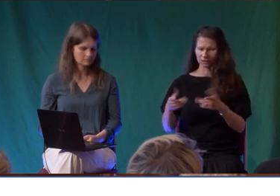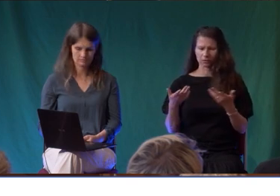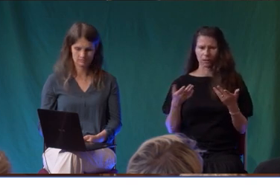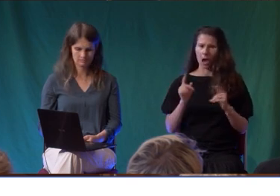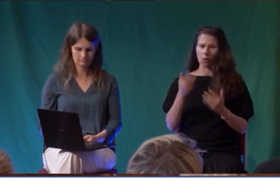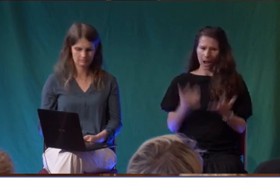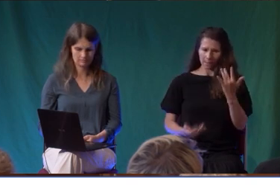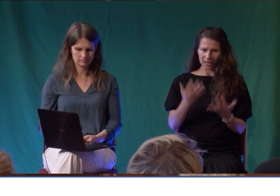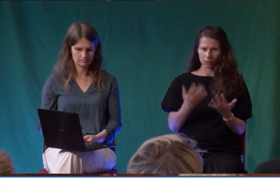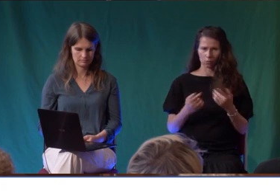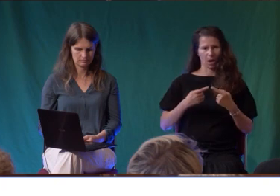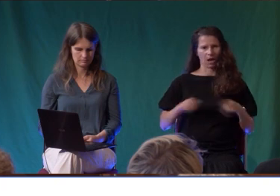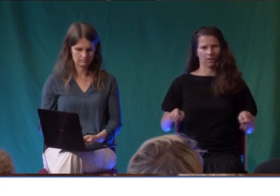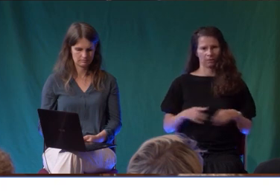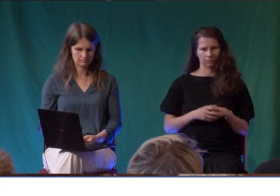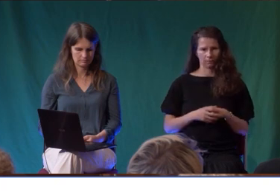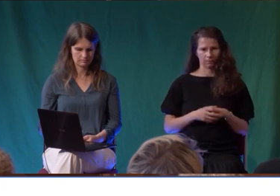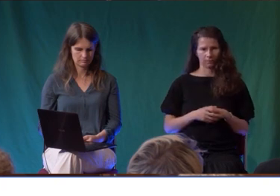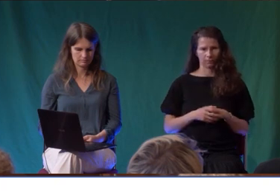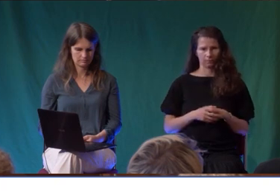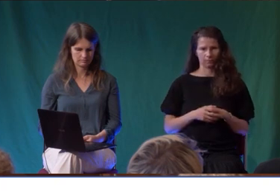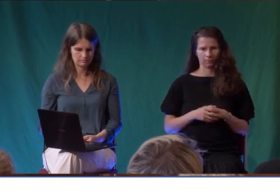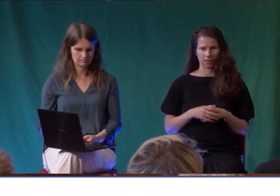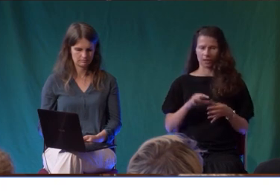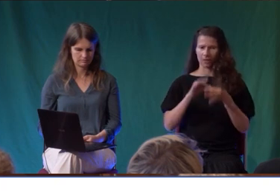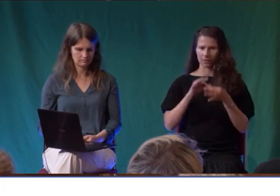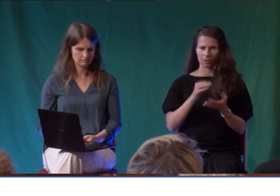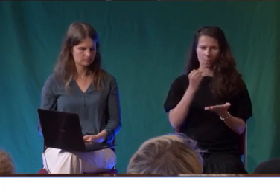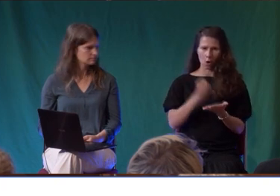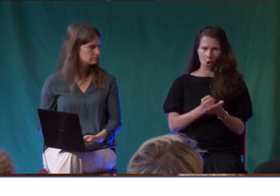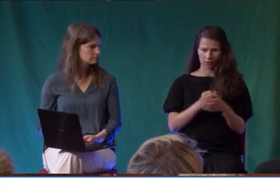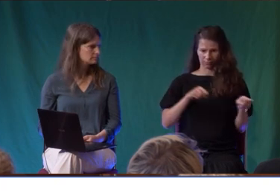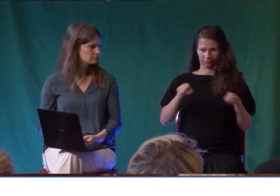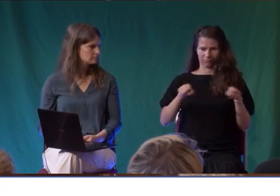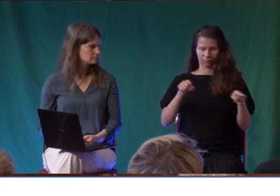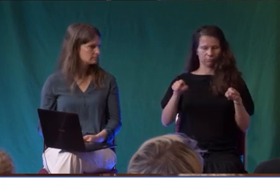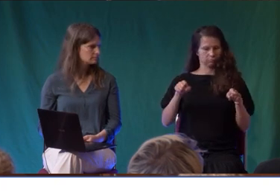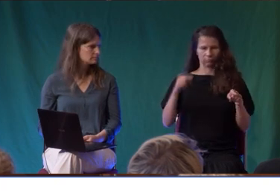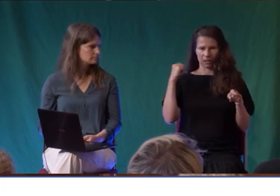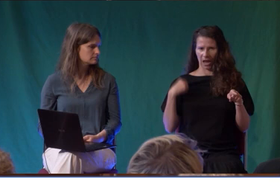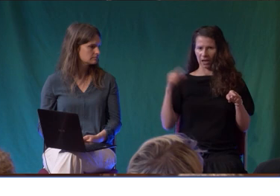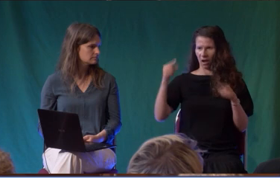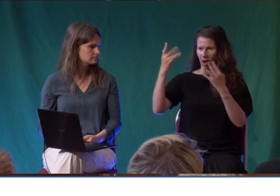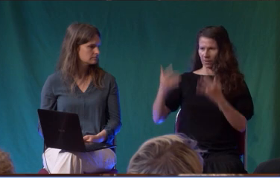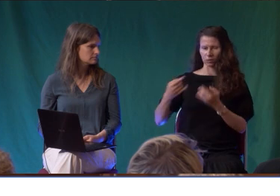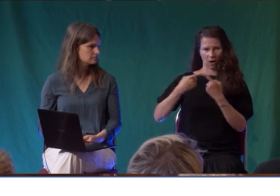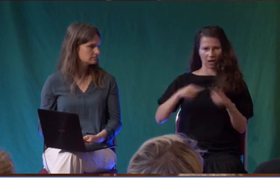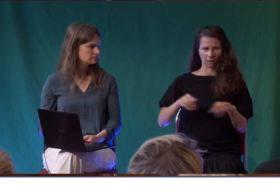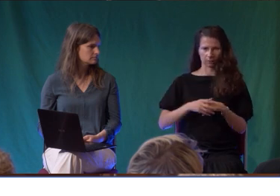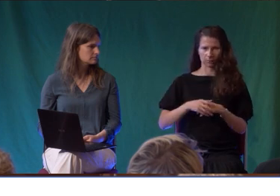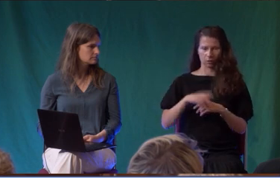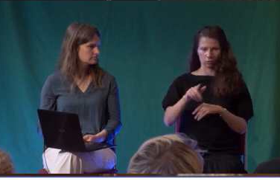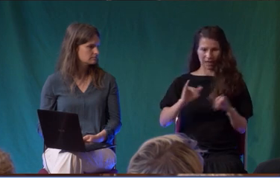Abrechnung für die Träger ist mit den jeweiligen Behörden unterschiedlich und das hat eben zur Folge dass es für die Eltern ist es